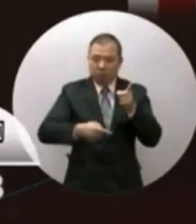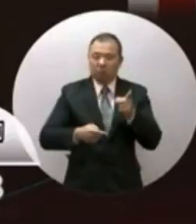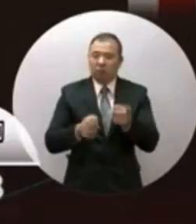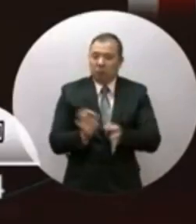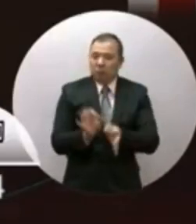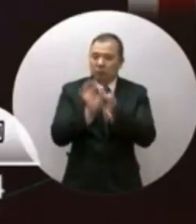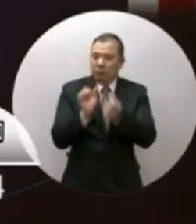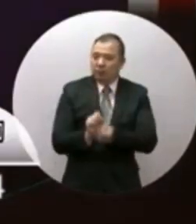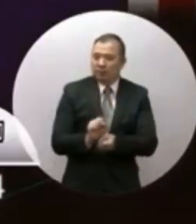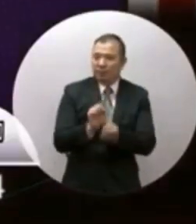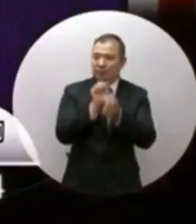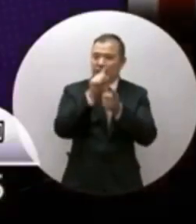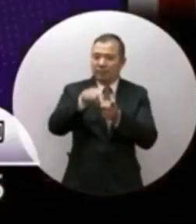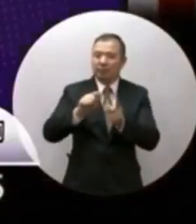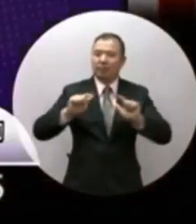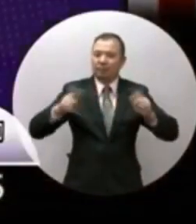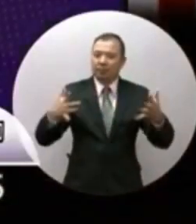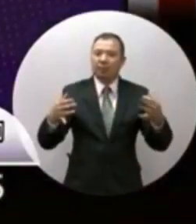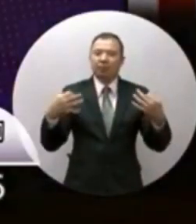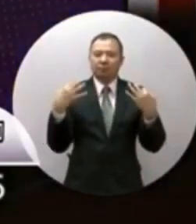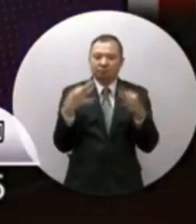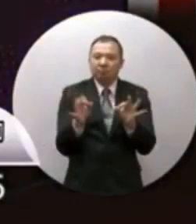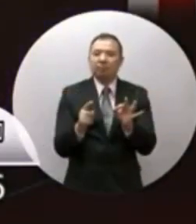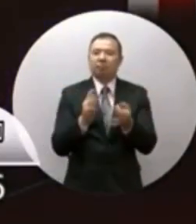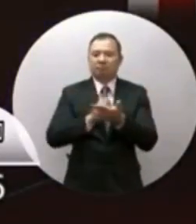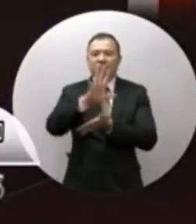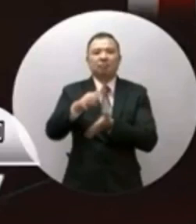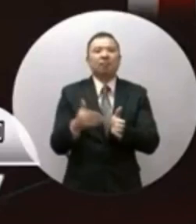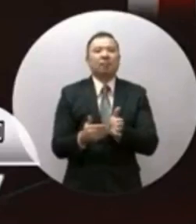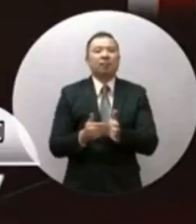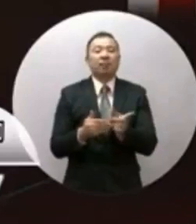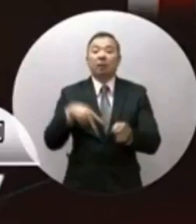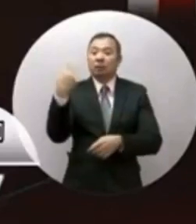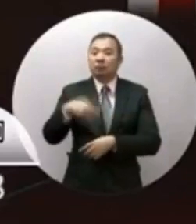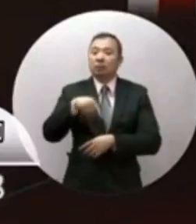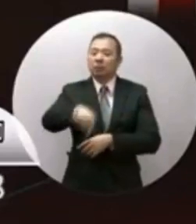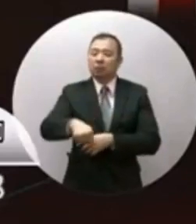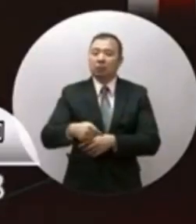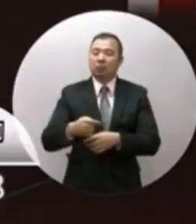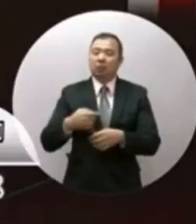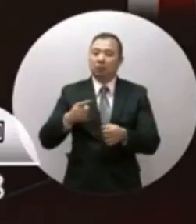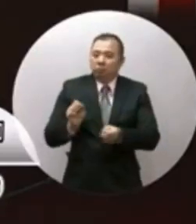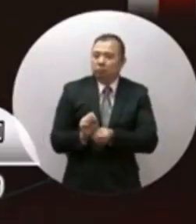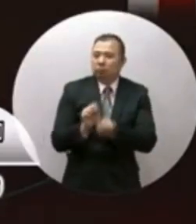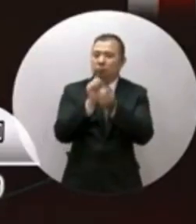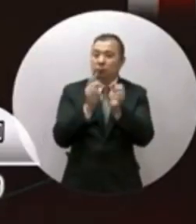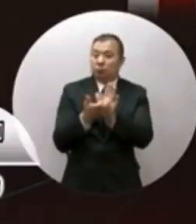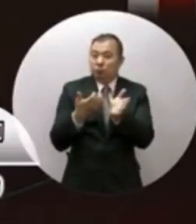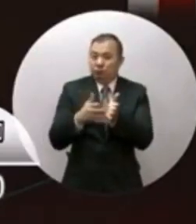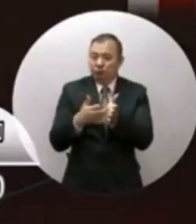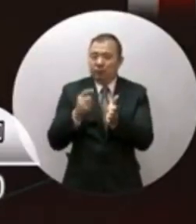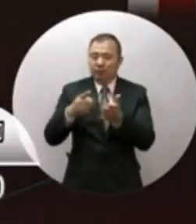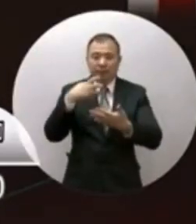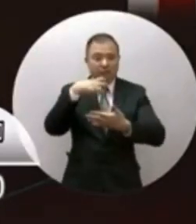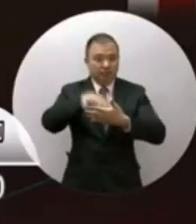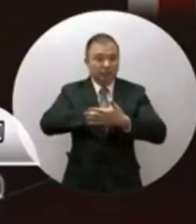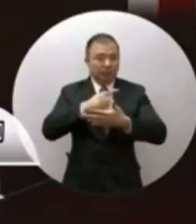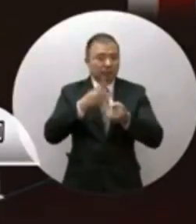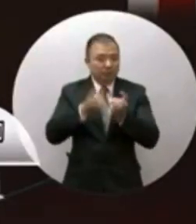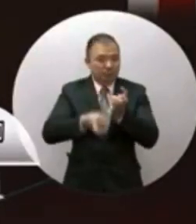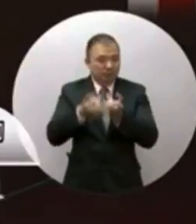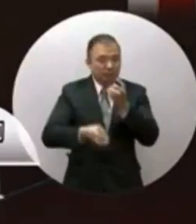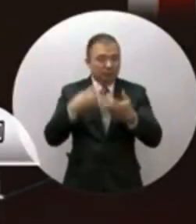点做概要的说明。至于追加预算案 编制经过及内容，以